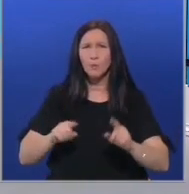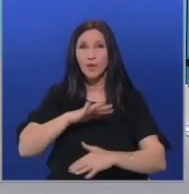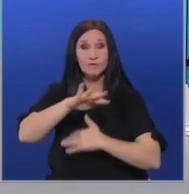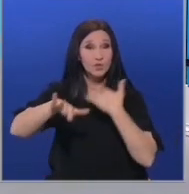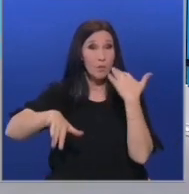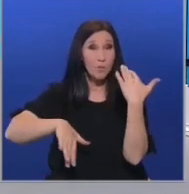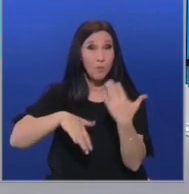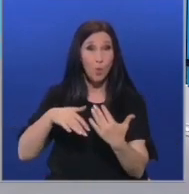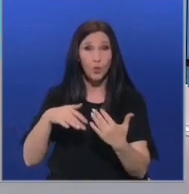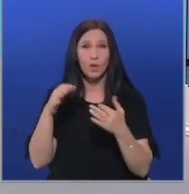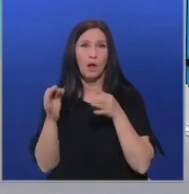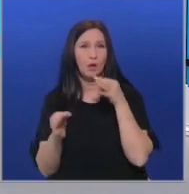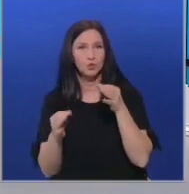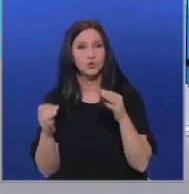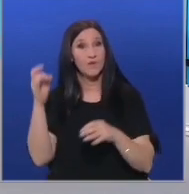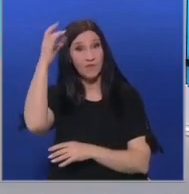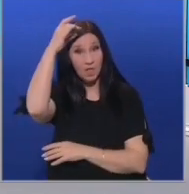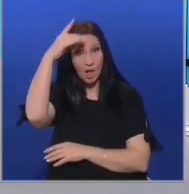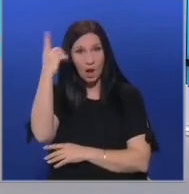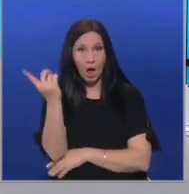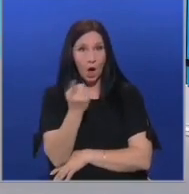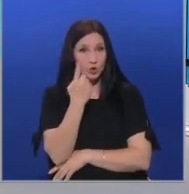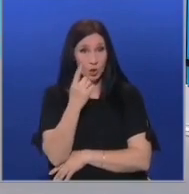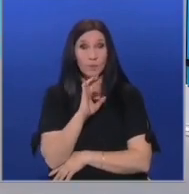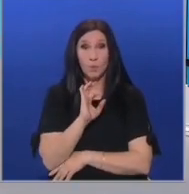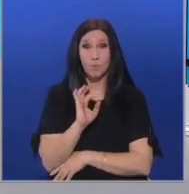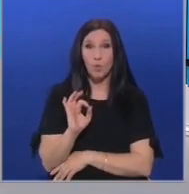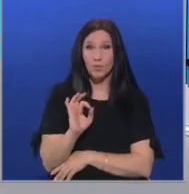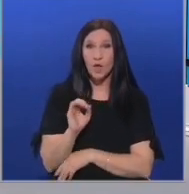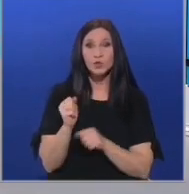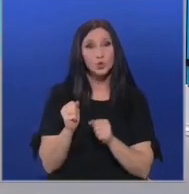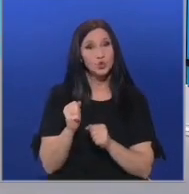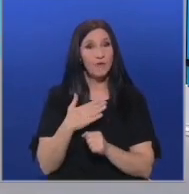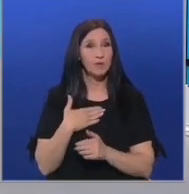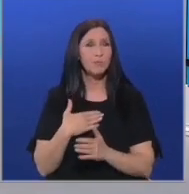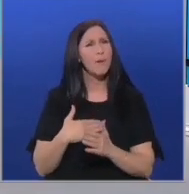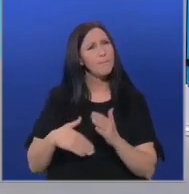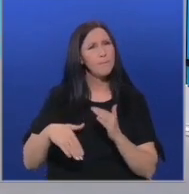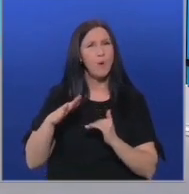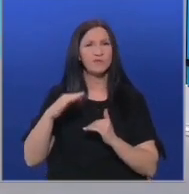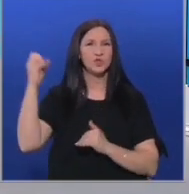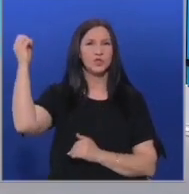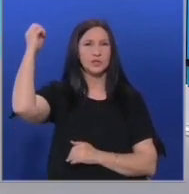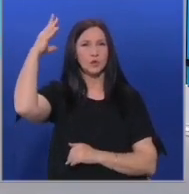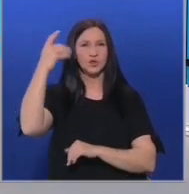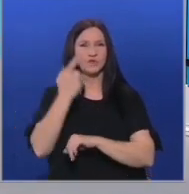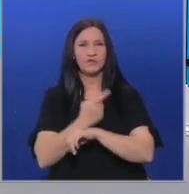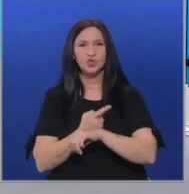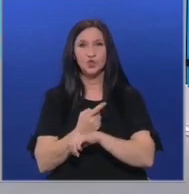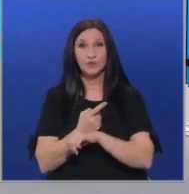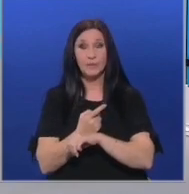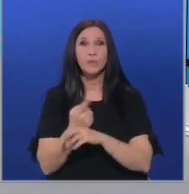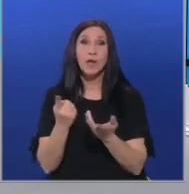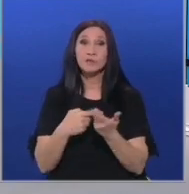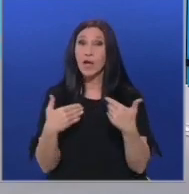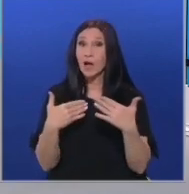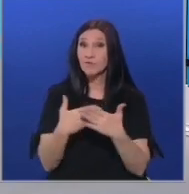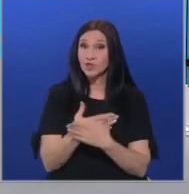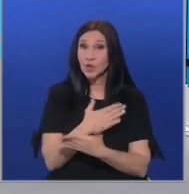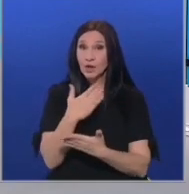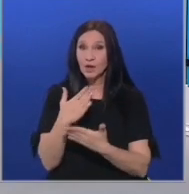и градушки. В неделя и особено в понеделник се очаква да има повече слънчеви часове. Всяка